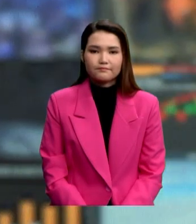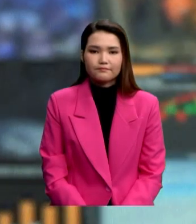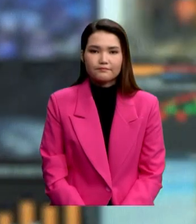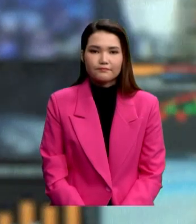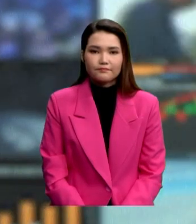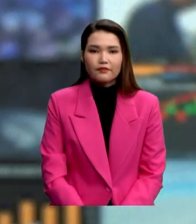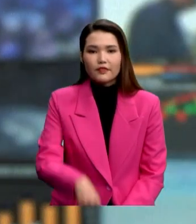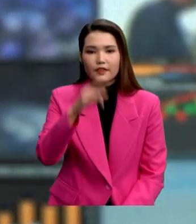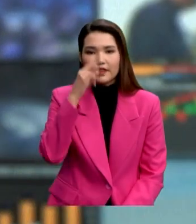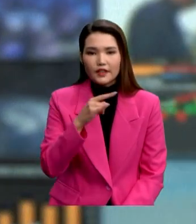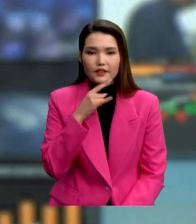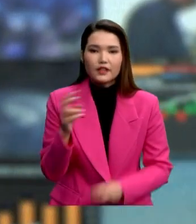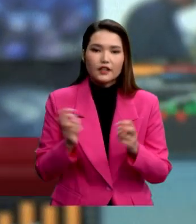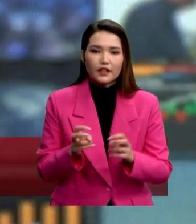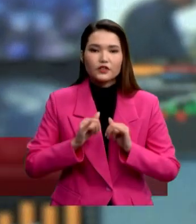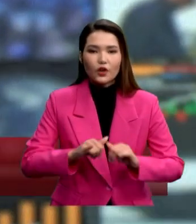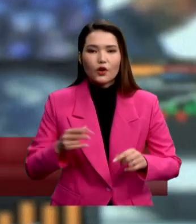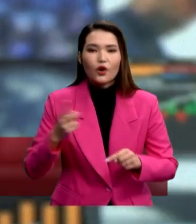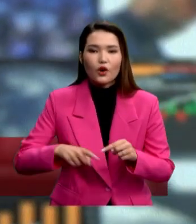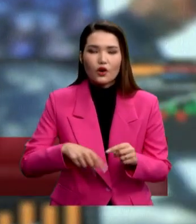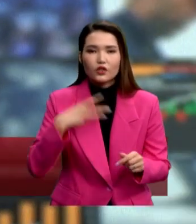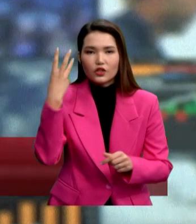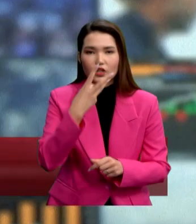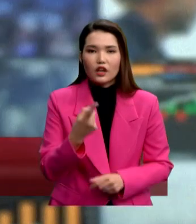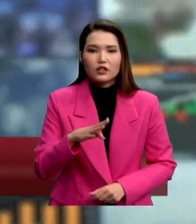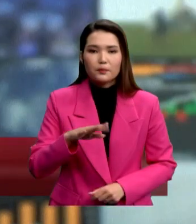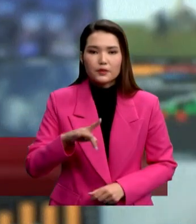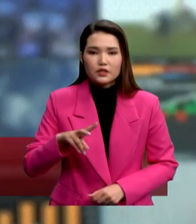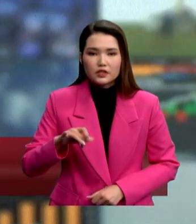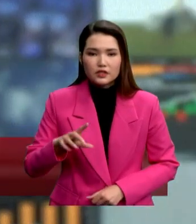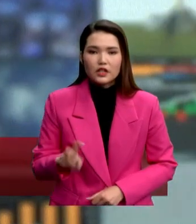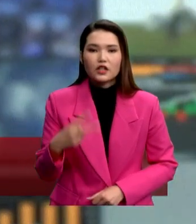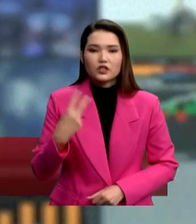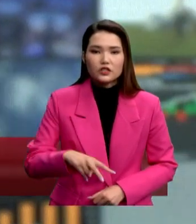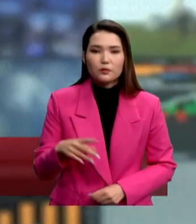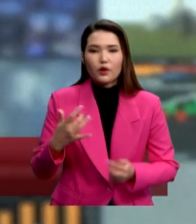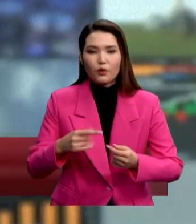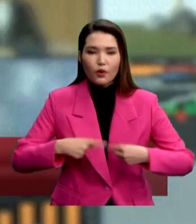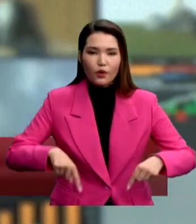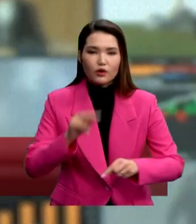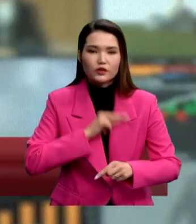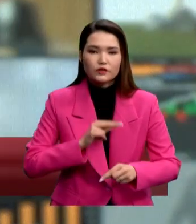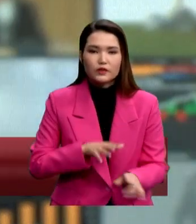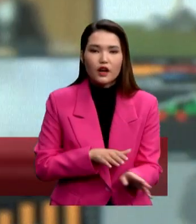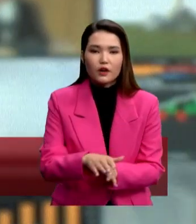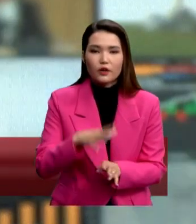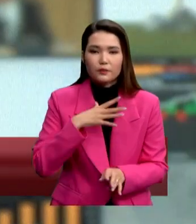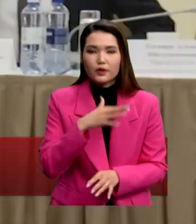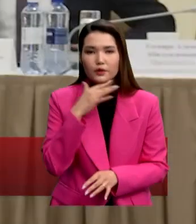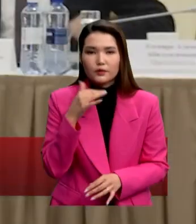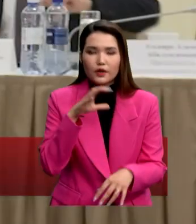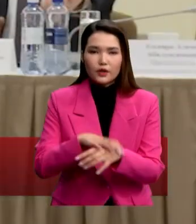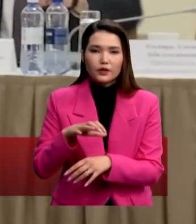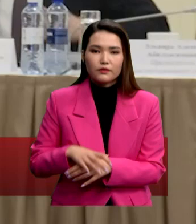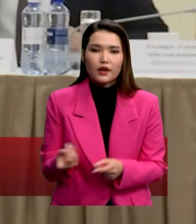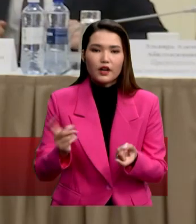Қазақстандағы елдер кәсіпкерлігін ынталандыруға алдағы 3 жылға 1 миллиард теңге бөлінеді. Бұл елдегі 20 орталықтың жұмысына арналады. Онда қыз-келіншектерге